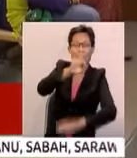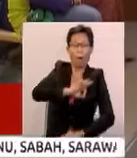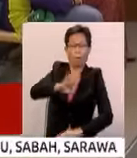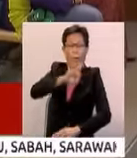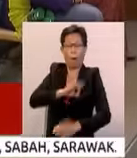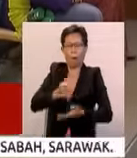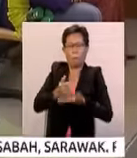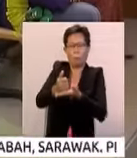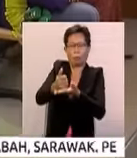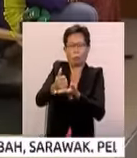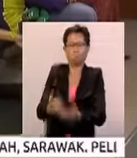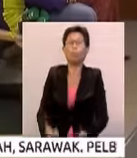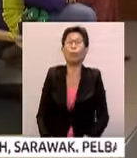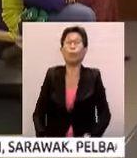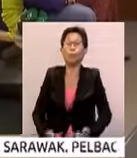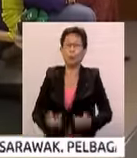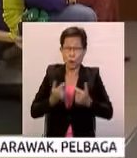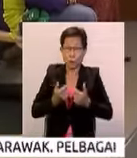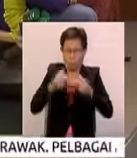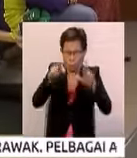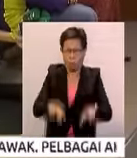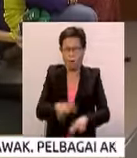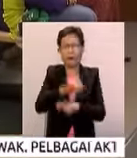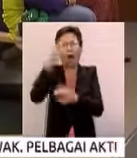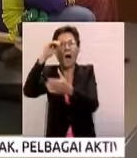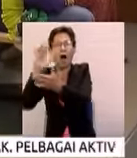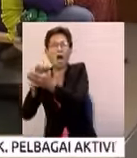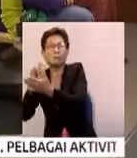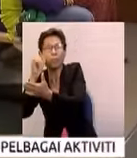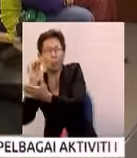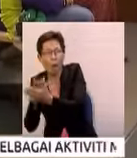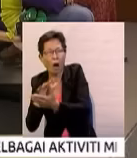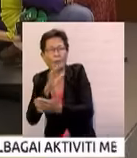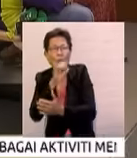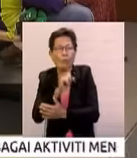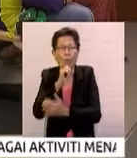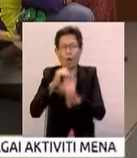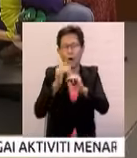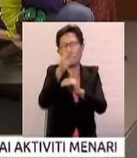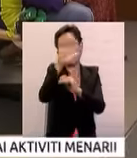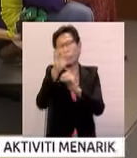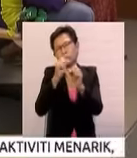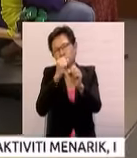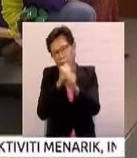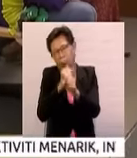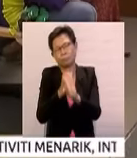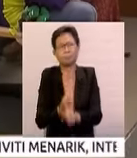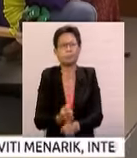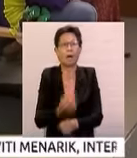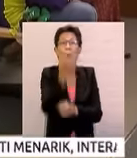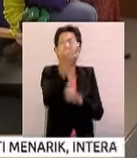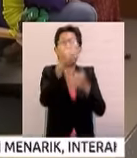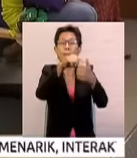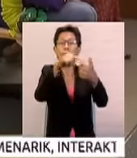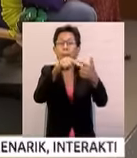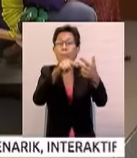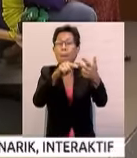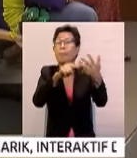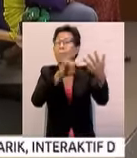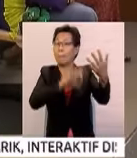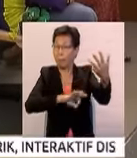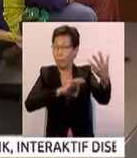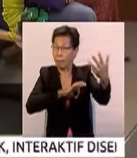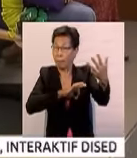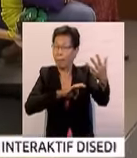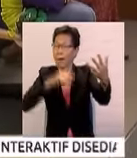penerima bantuan Sara Hidup Rakyat dan juga pasangan yang berusia lebih 50 tahun. 4 manfaat akan diberikan oleh